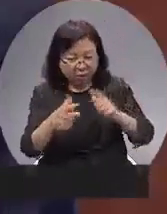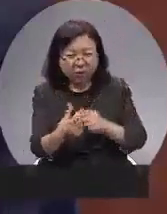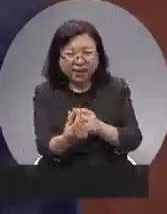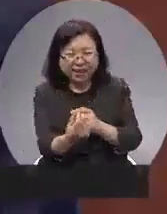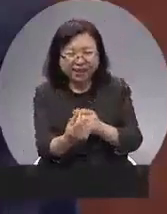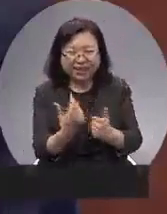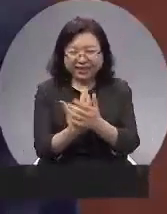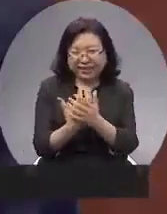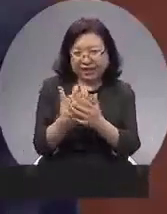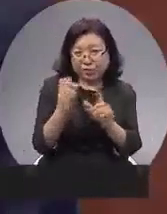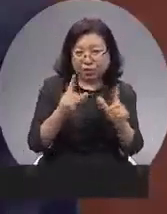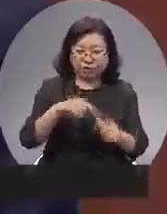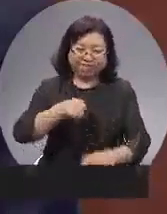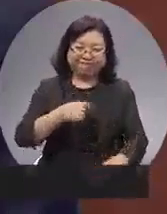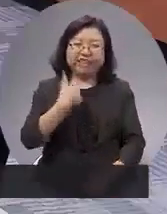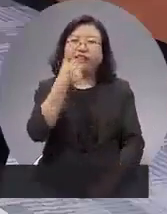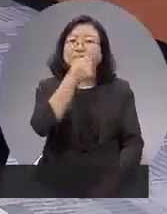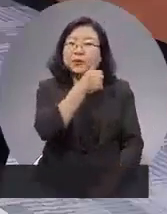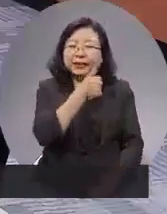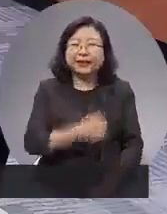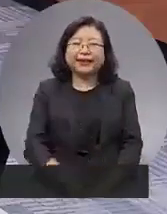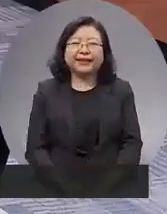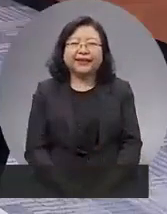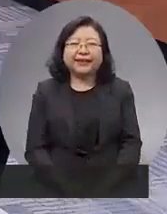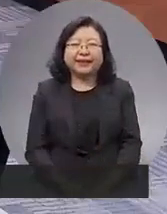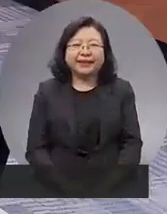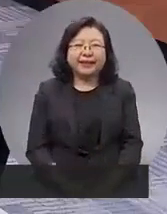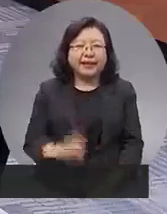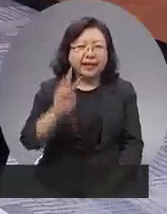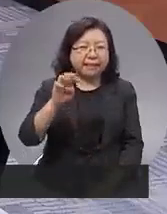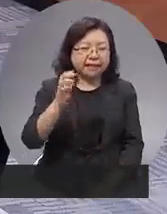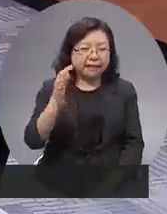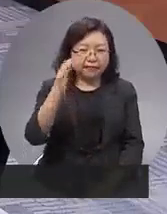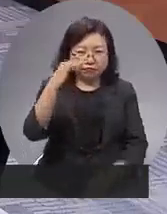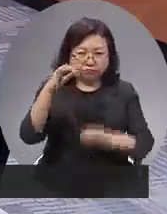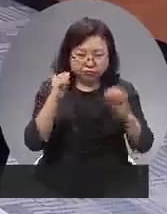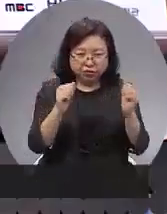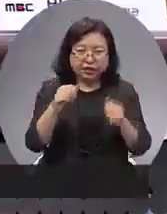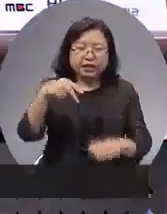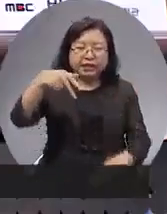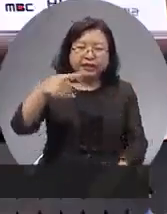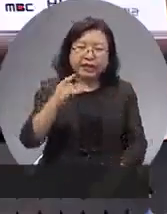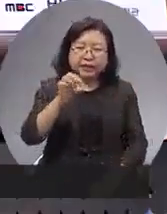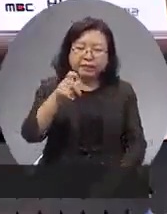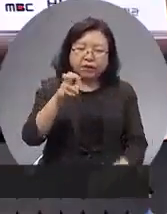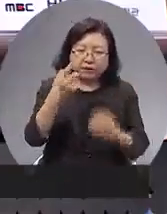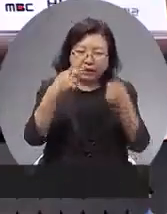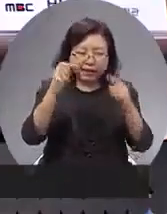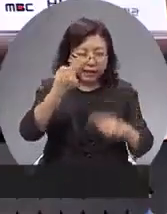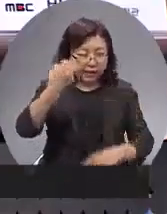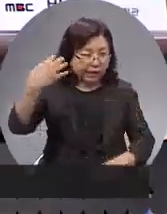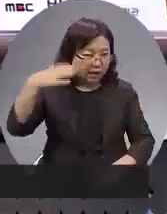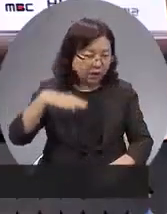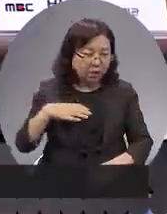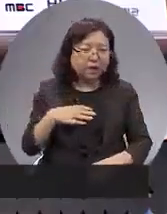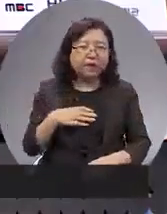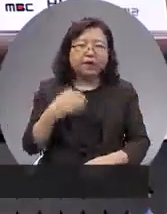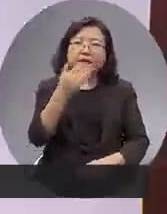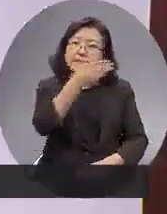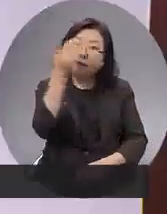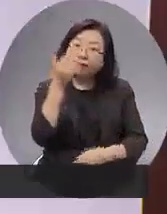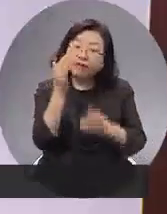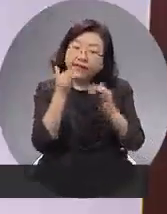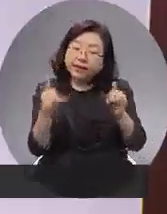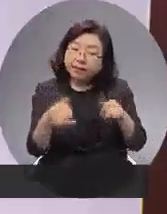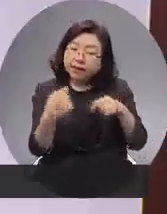모습으로 자신을 소개합니다. MBC 충북과 세명대 저널리즘 스쿨 대학원 소속 청년